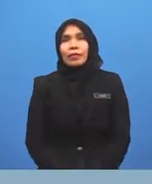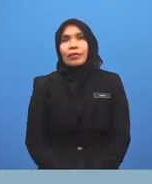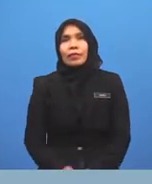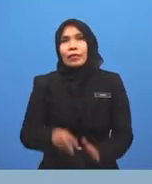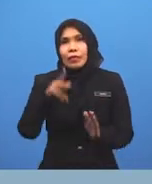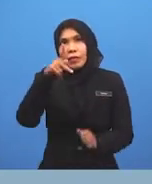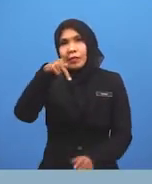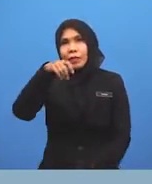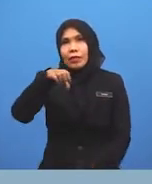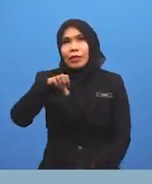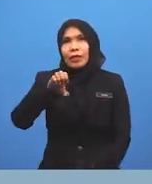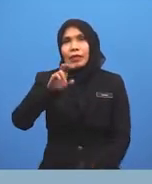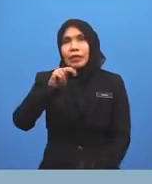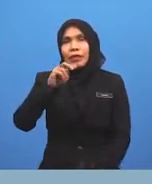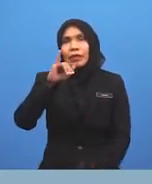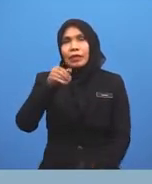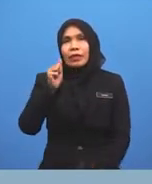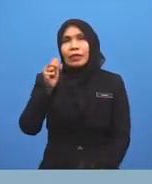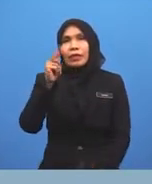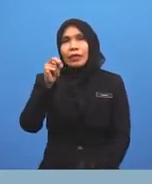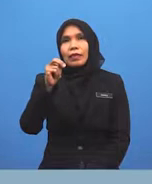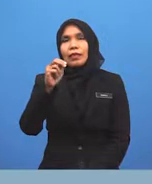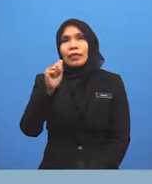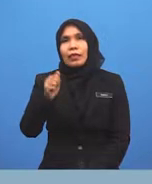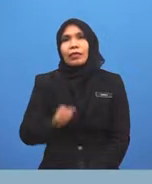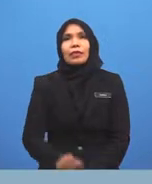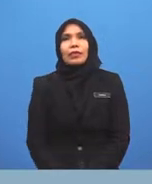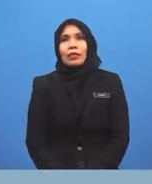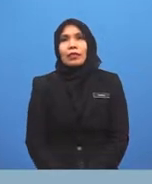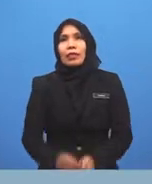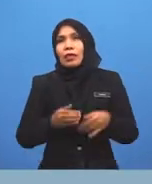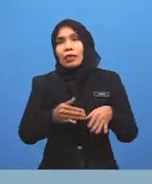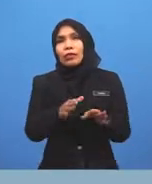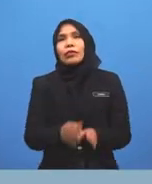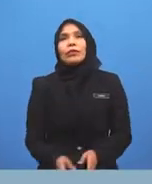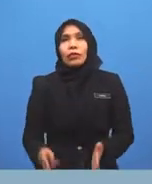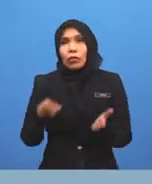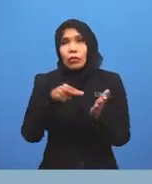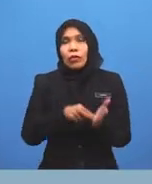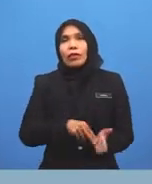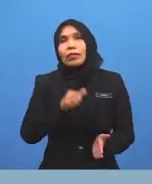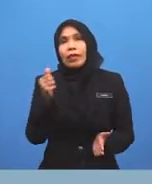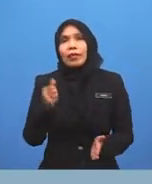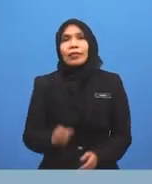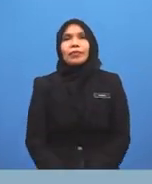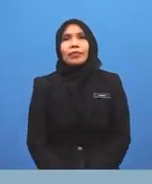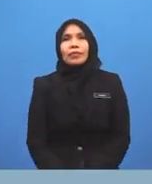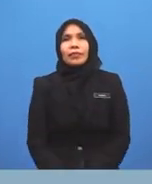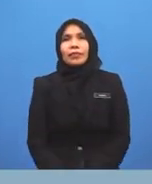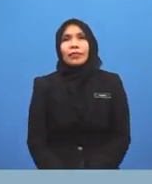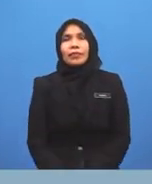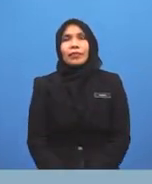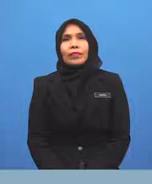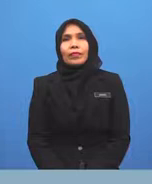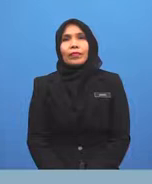Penjana arus ulang-alik terdiri dari dua magnet, satu berkutub utara dan satu lagi